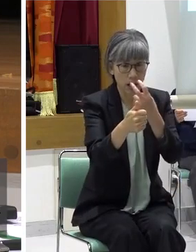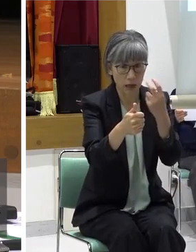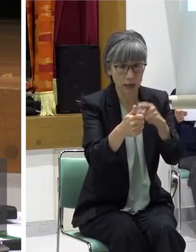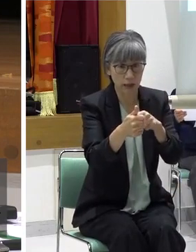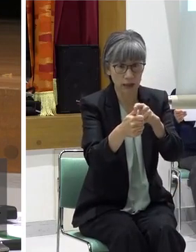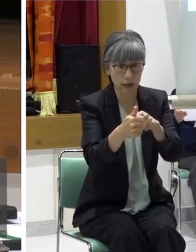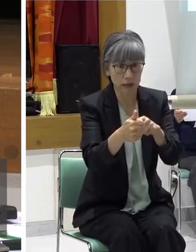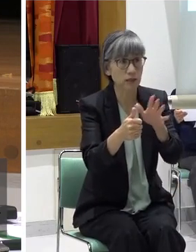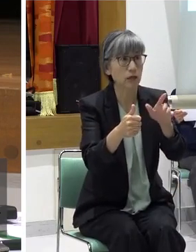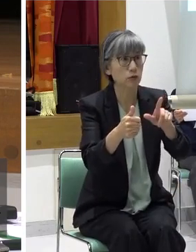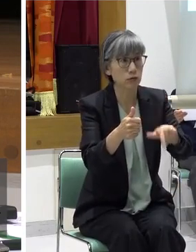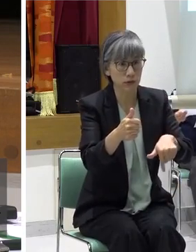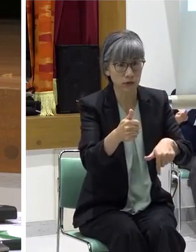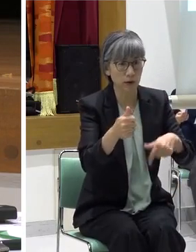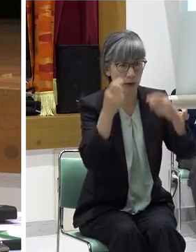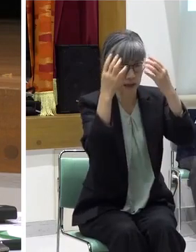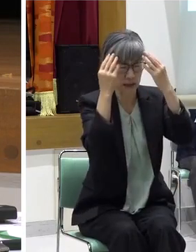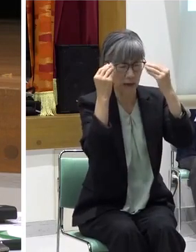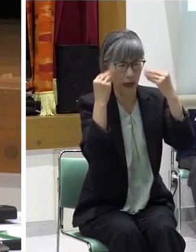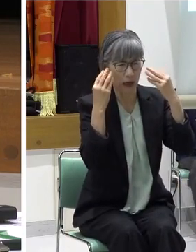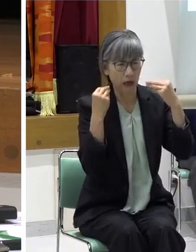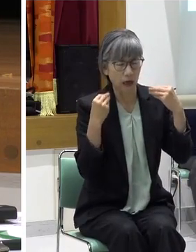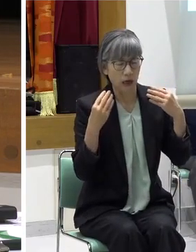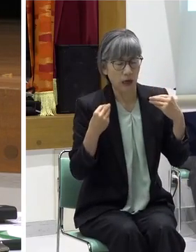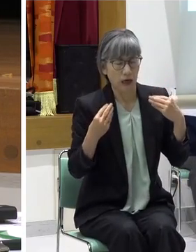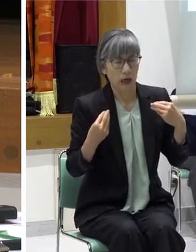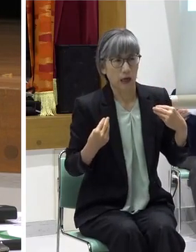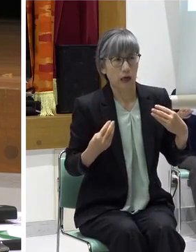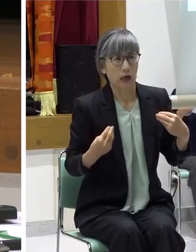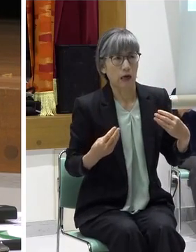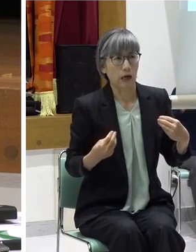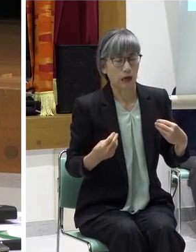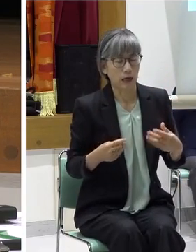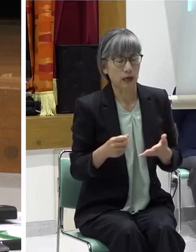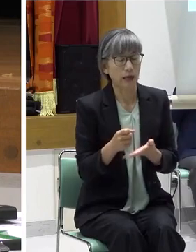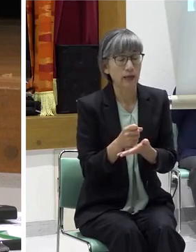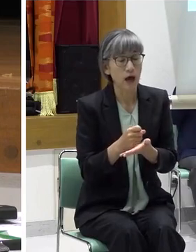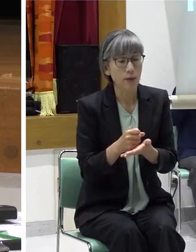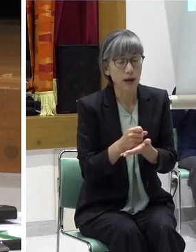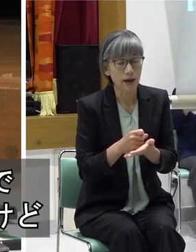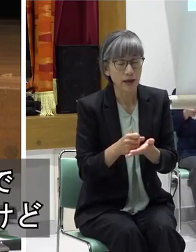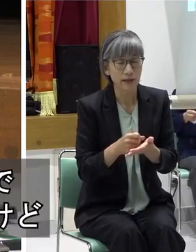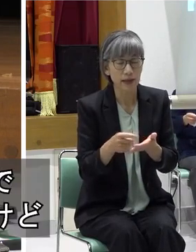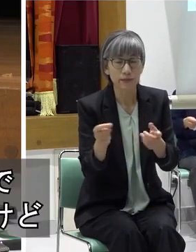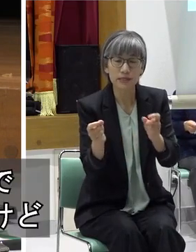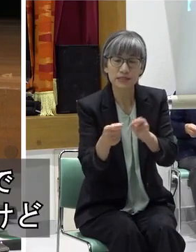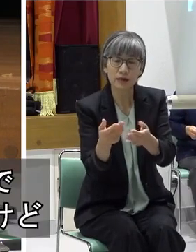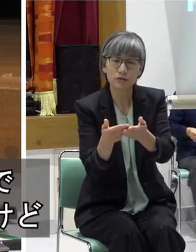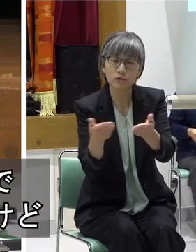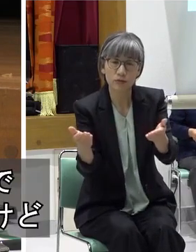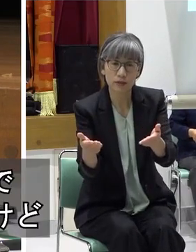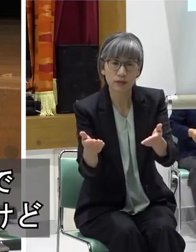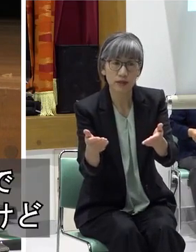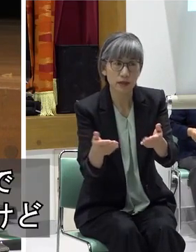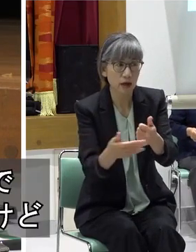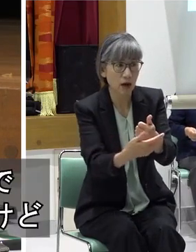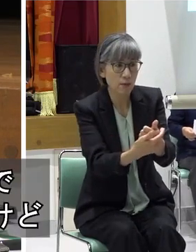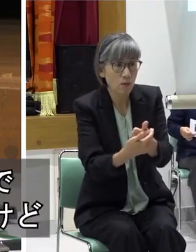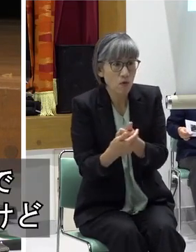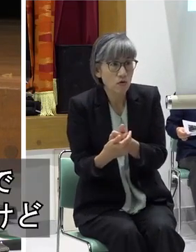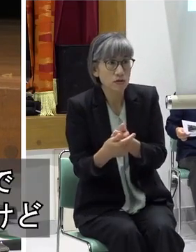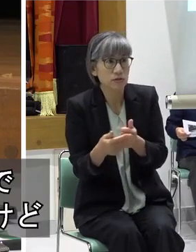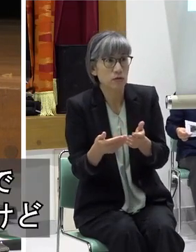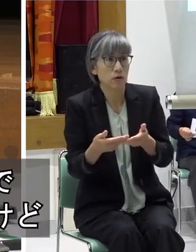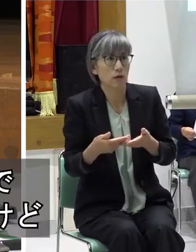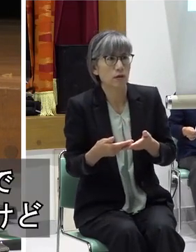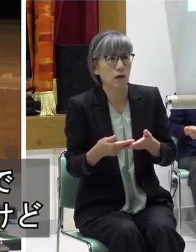ごい汗もかかれてびっしょりで、で、たまたま、飲食店の方が、保護してくださってて、ちょっと水分とか取らせていただいた